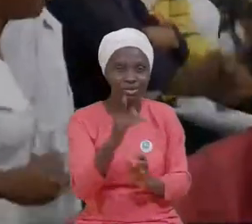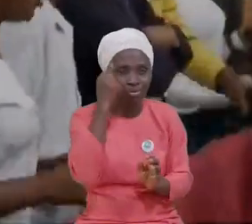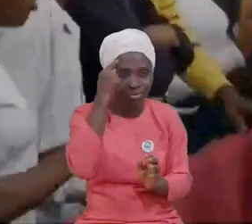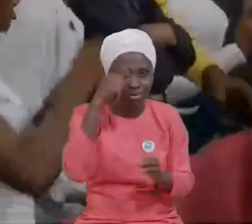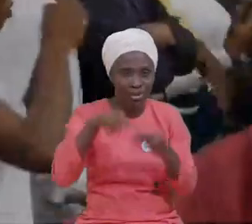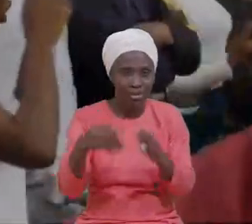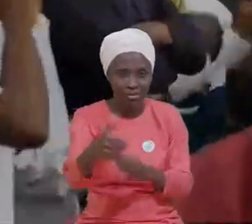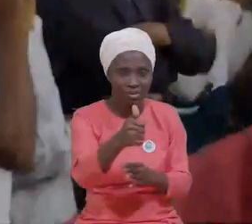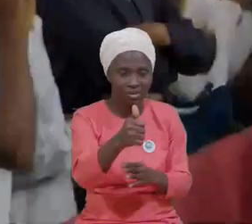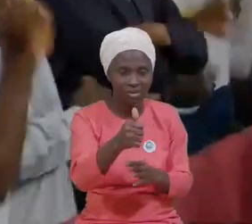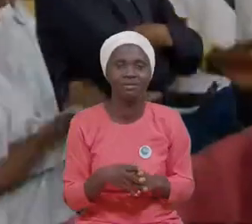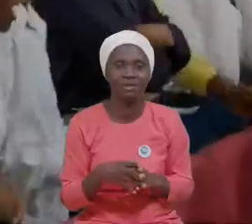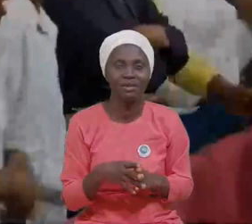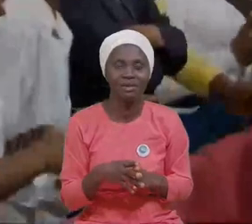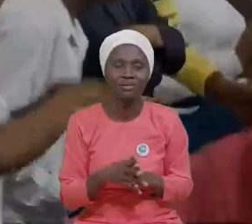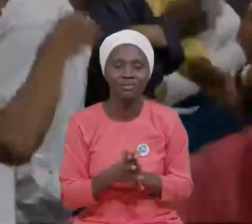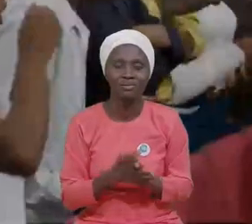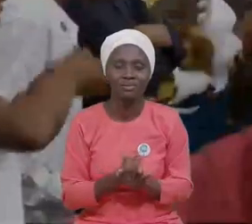Changez votre pensée.